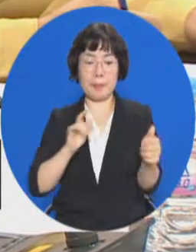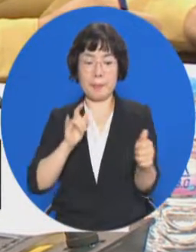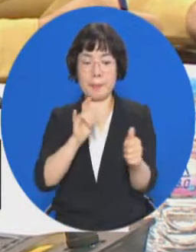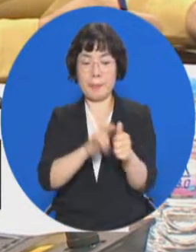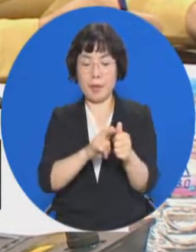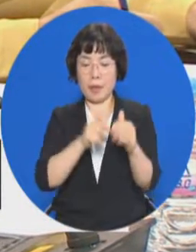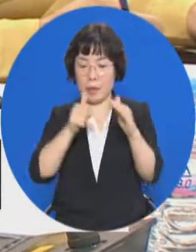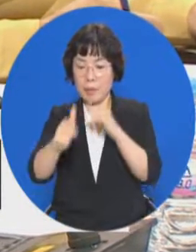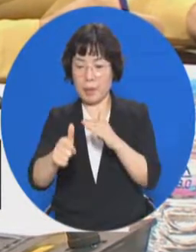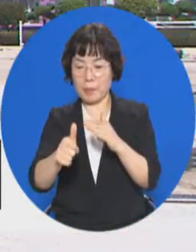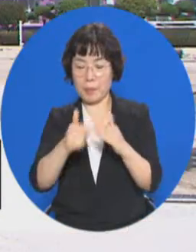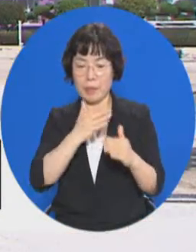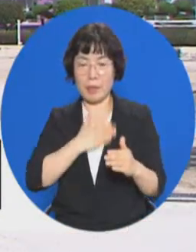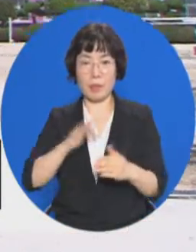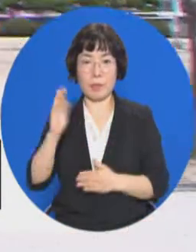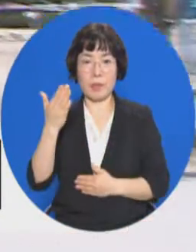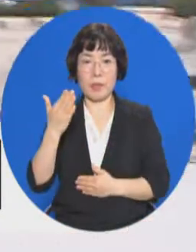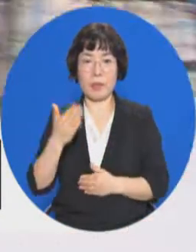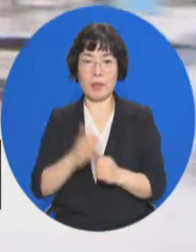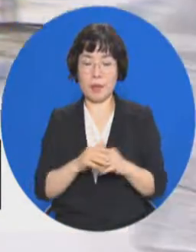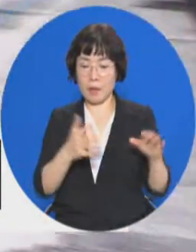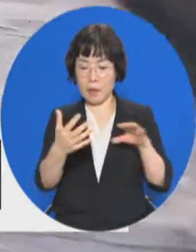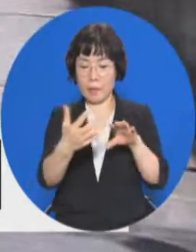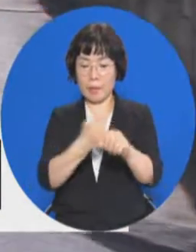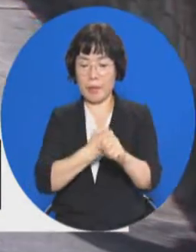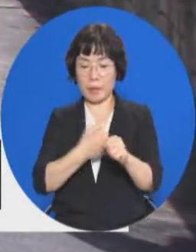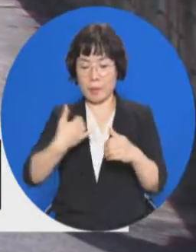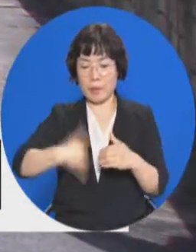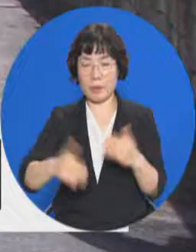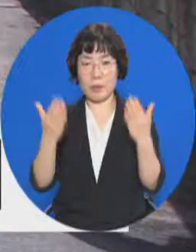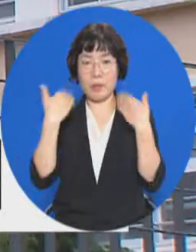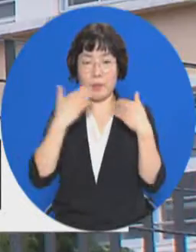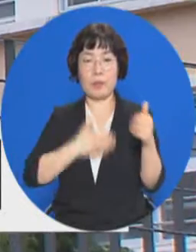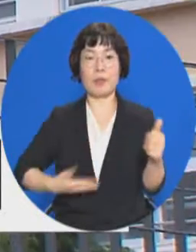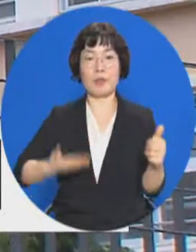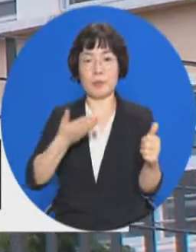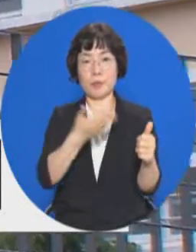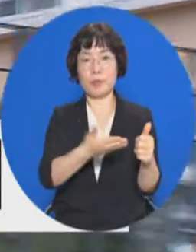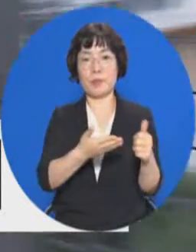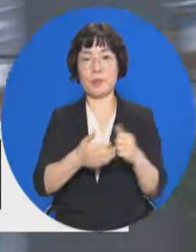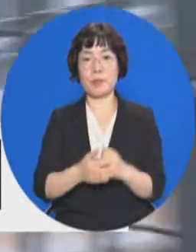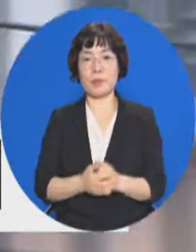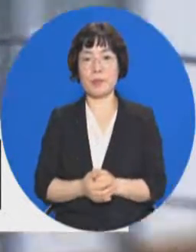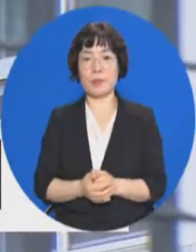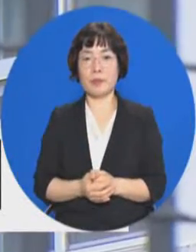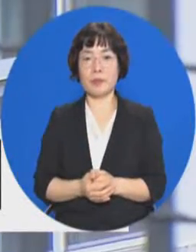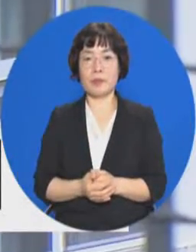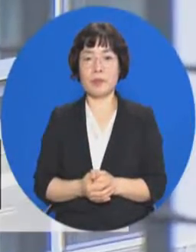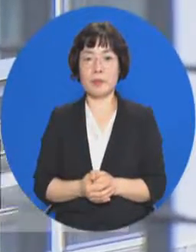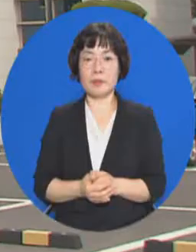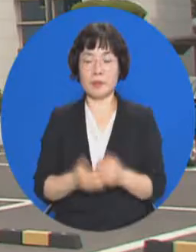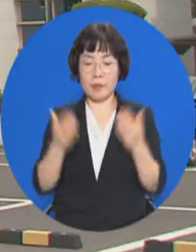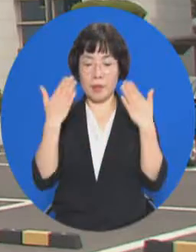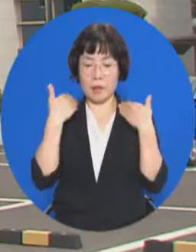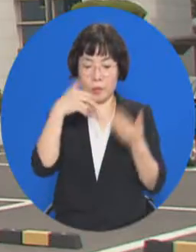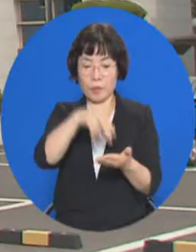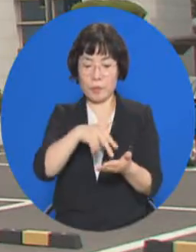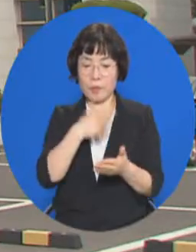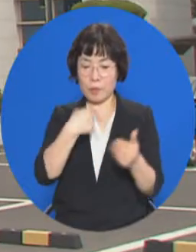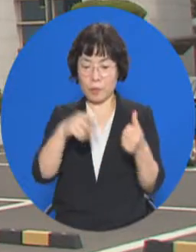확진자가 다녀갔다는 사실을 알게 됐고 곧바로 자녀들이 다니는 학교에 이 같은 사실을 알렸습니다. 이에